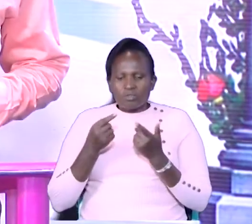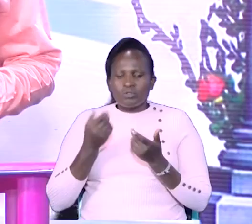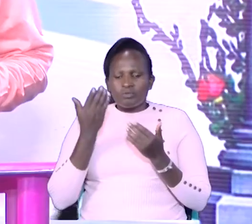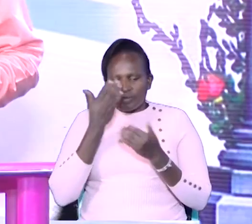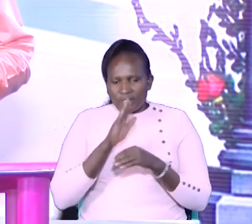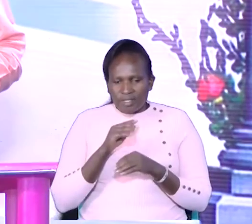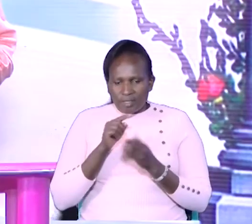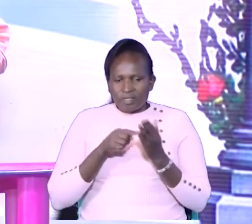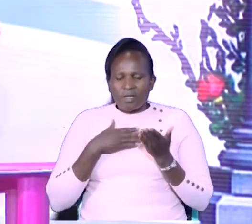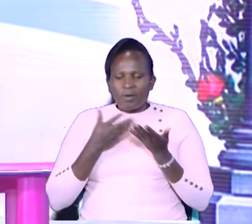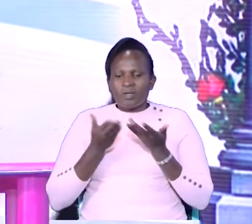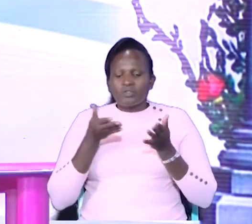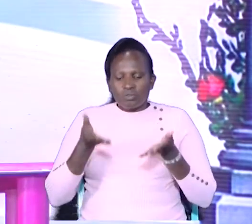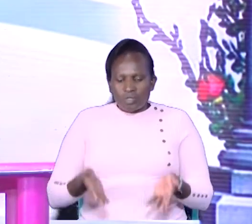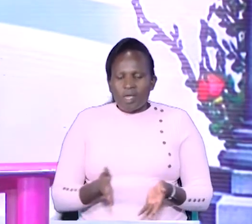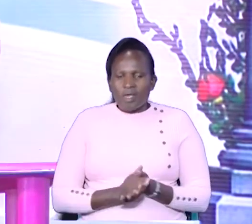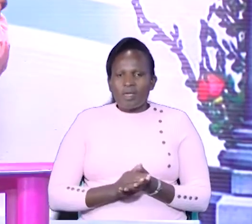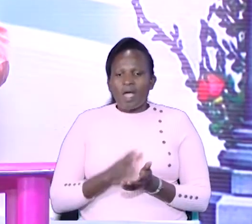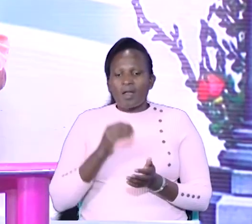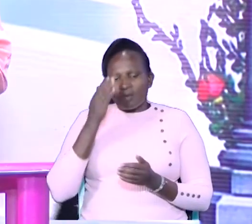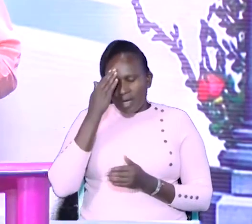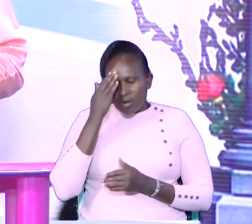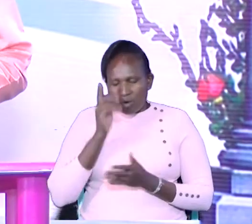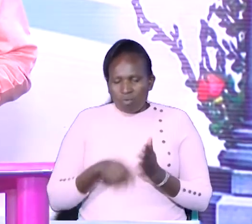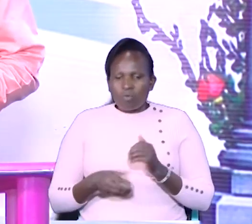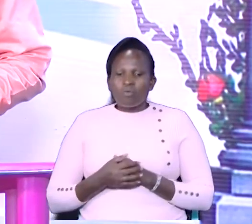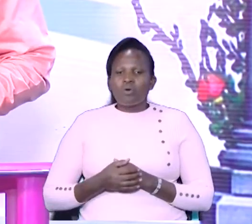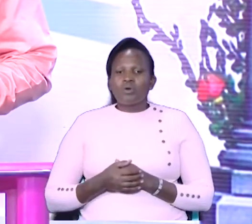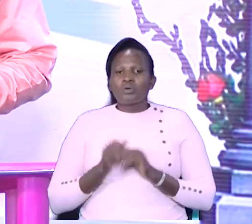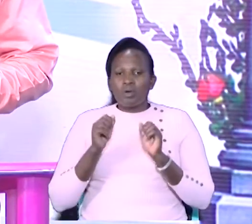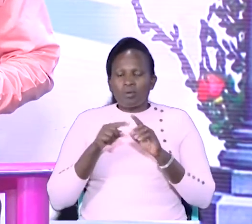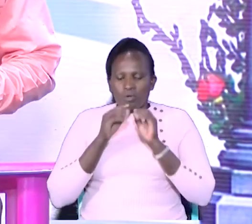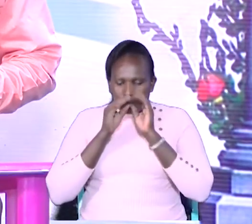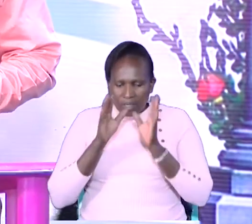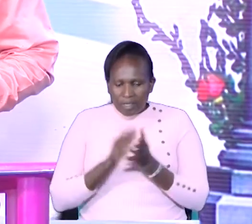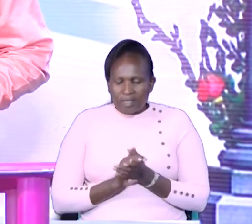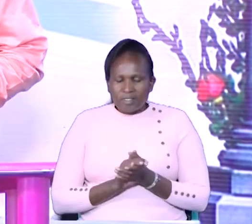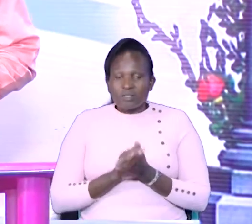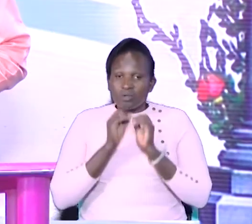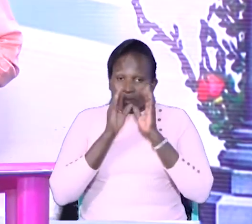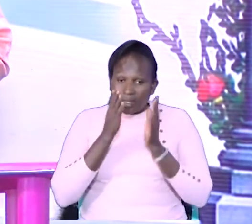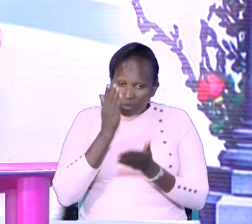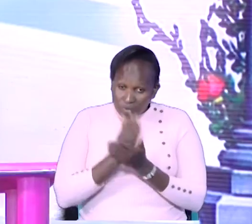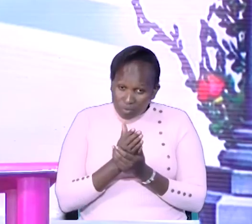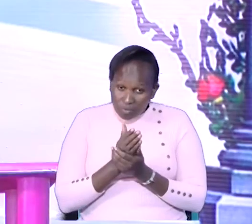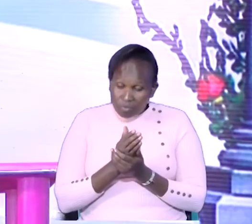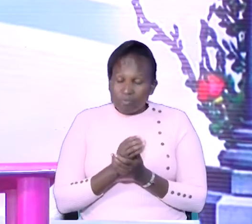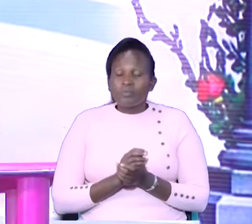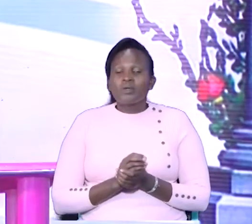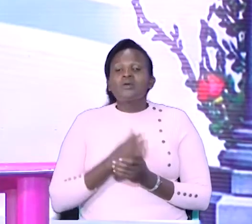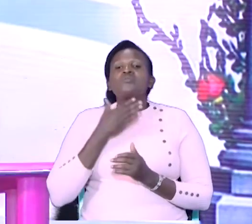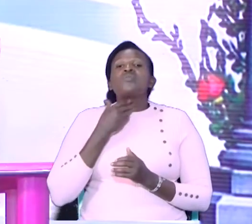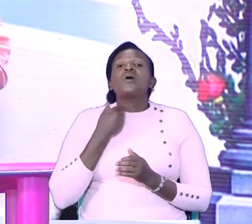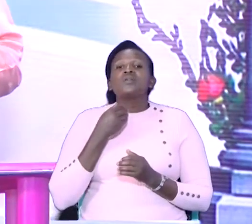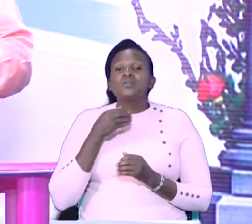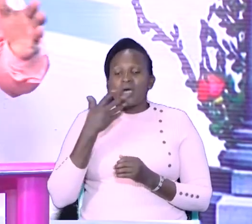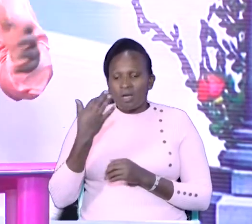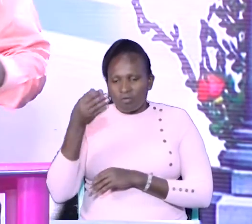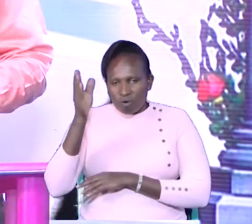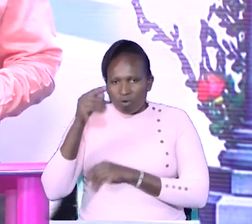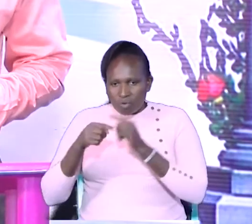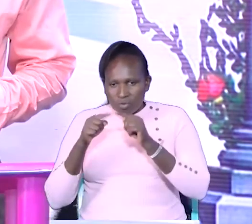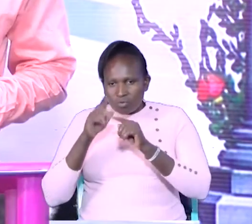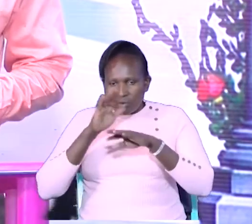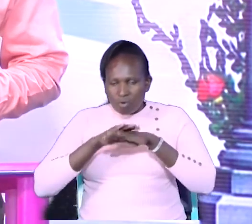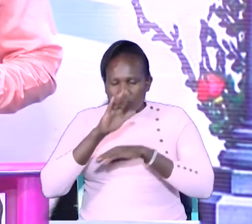kutamazisha our lesson today, na ninajua ya kwamba umeweza kubarikiwa. Si umebarikiwa? Tamani mkono wa Bwana uendelee kuwa